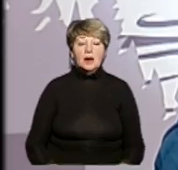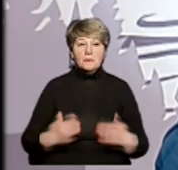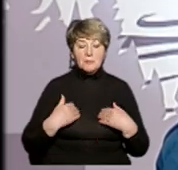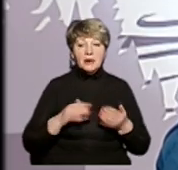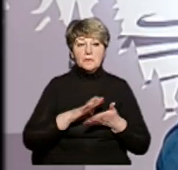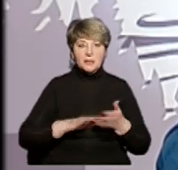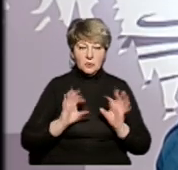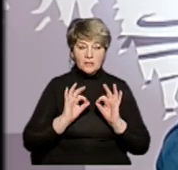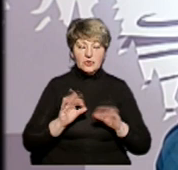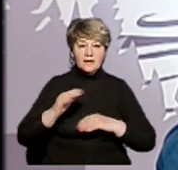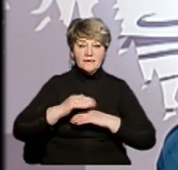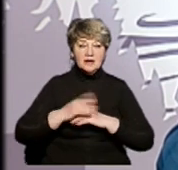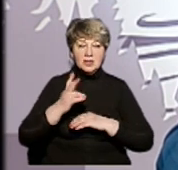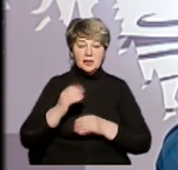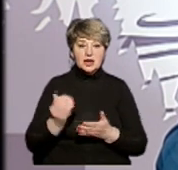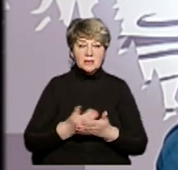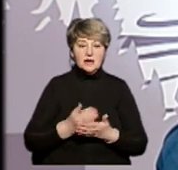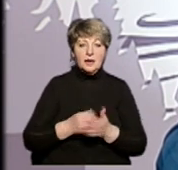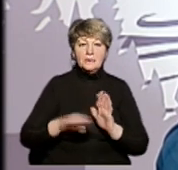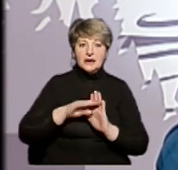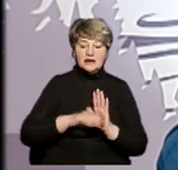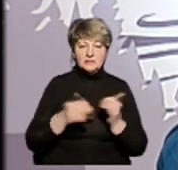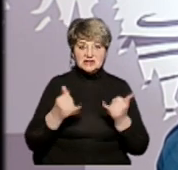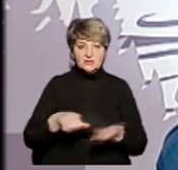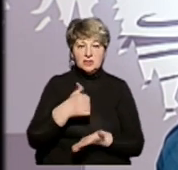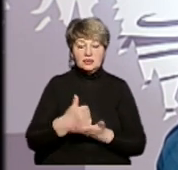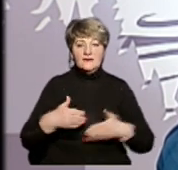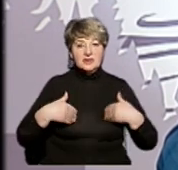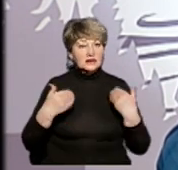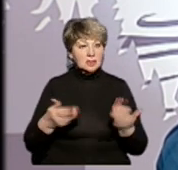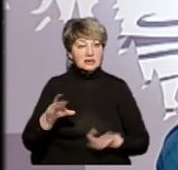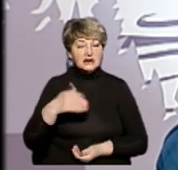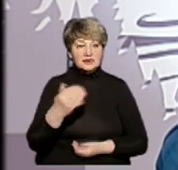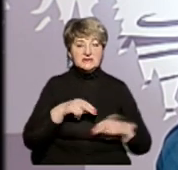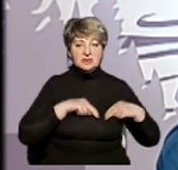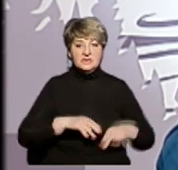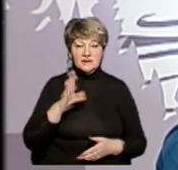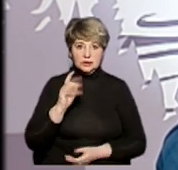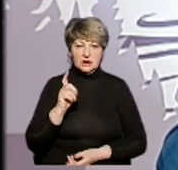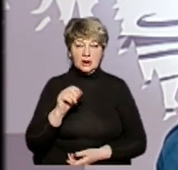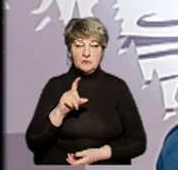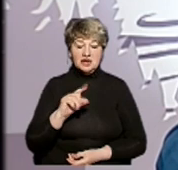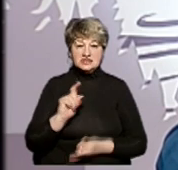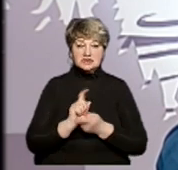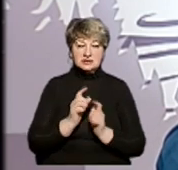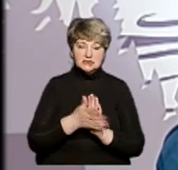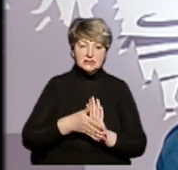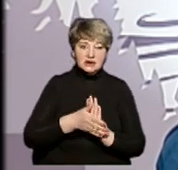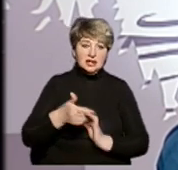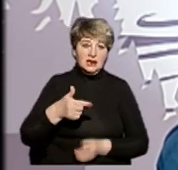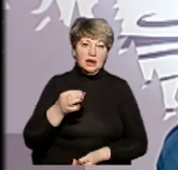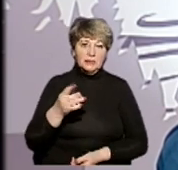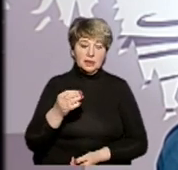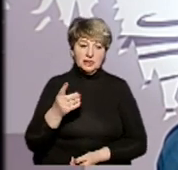А ми продовжуємо інформаційний вечір на Суспільному. В ефірі програма «Сьогодні головне». Вітаю. Для вас працює Вікторія Хамаза, переклад жестовою мовою